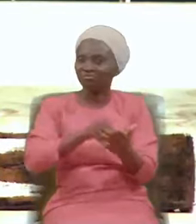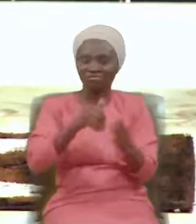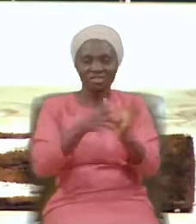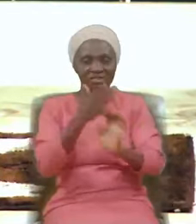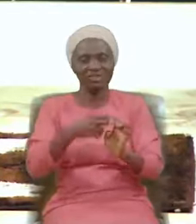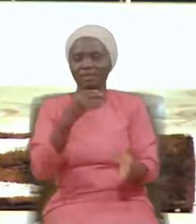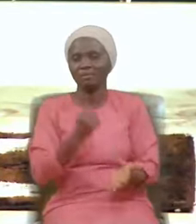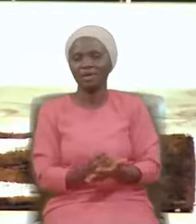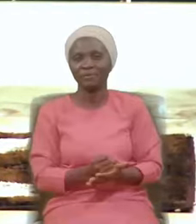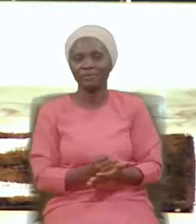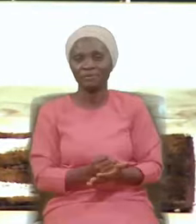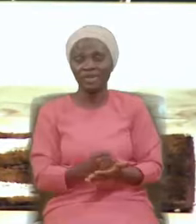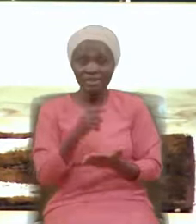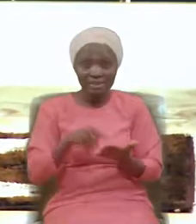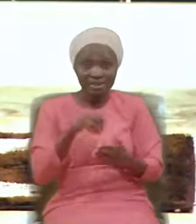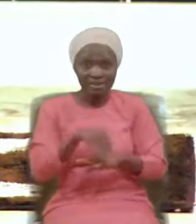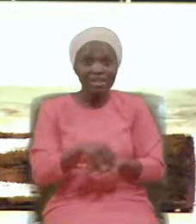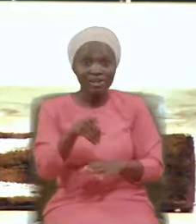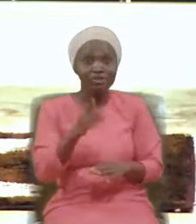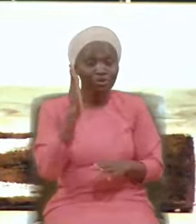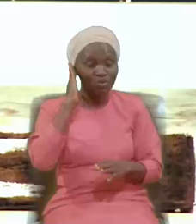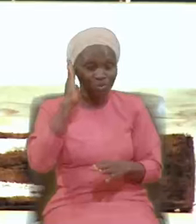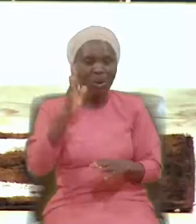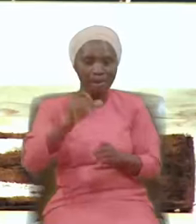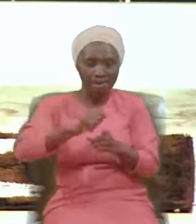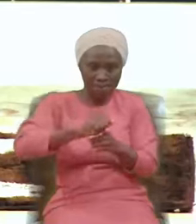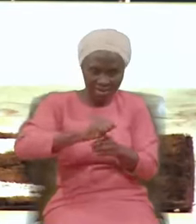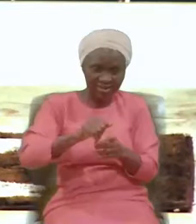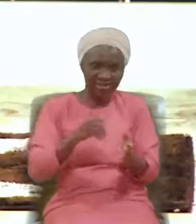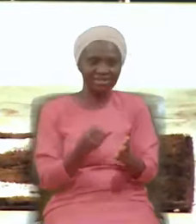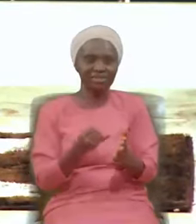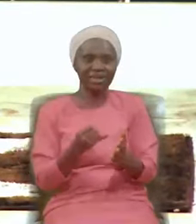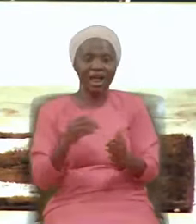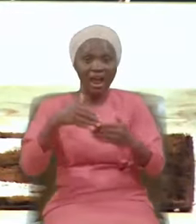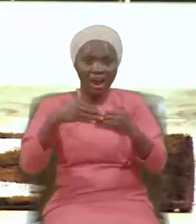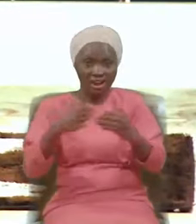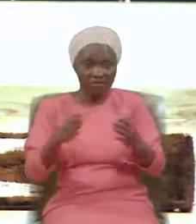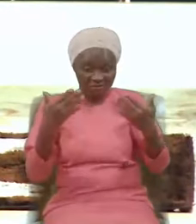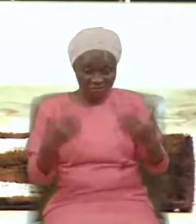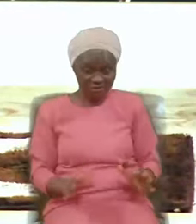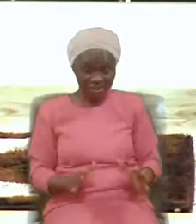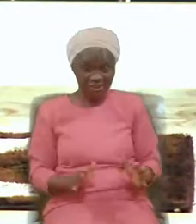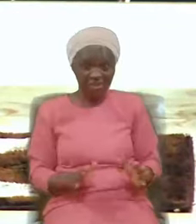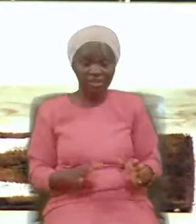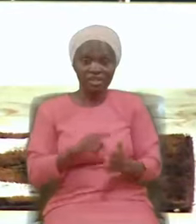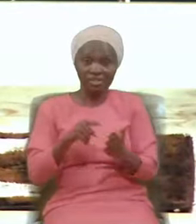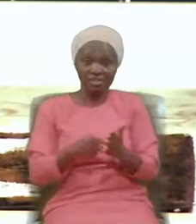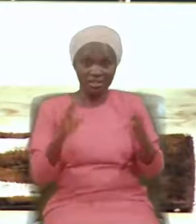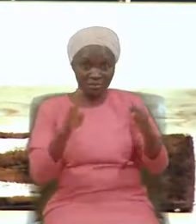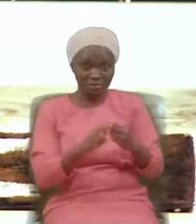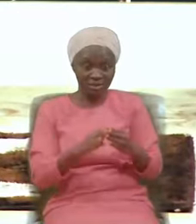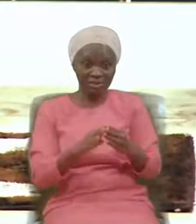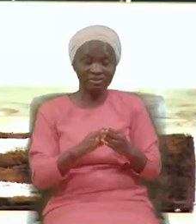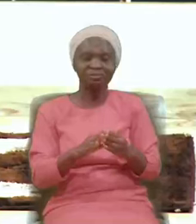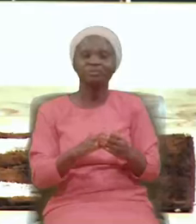Vous allez l'essayer après la réunion ce soir parce que auparavant, quand tu fais quelques pas, tu vas